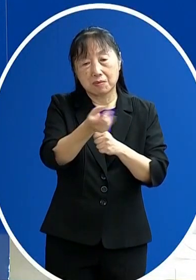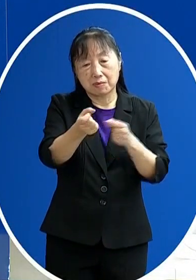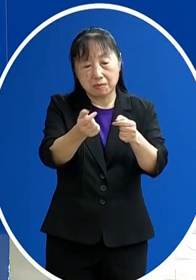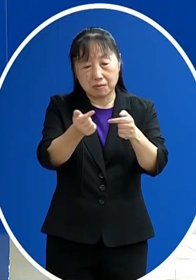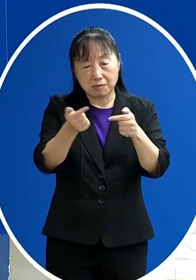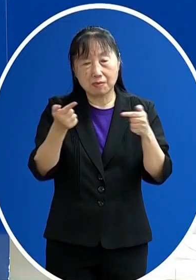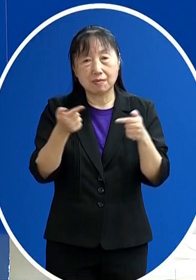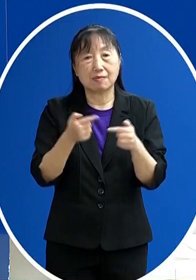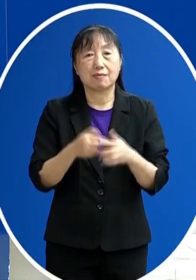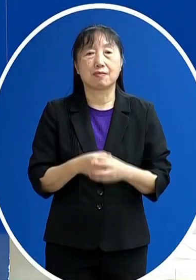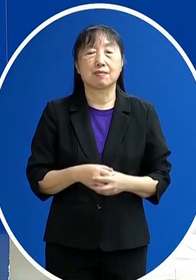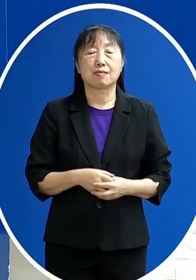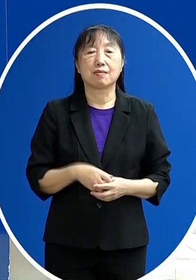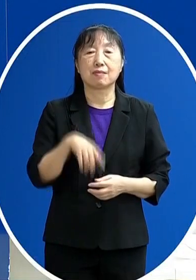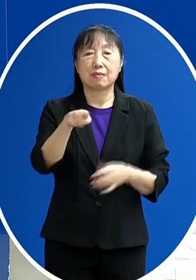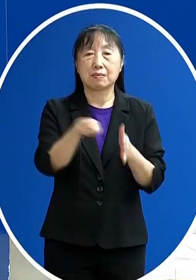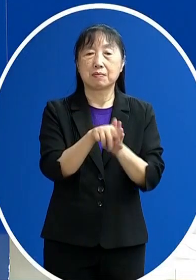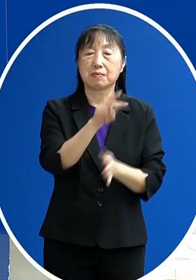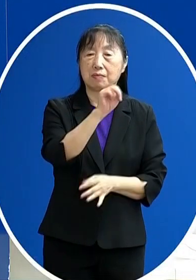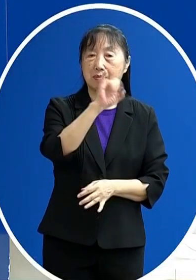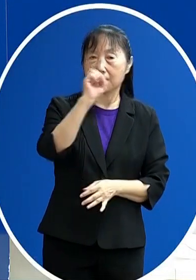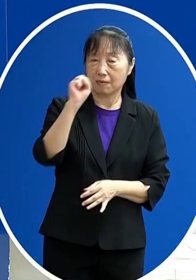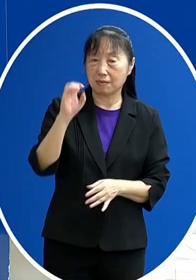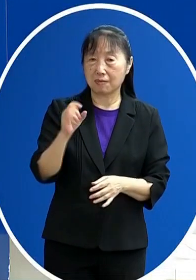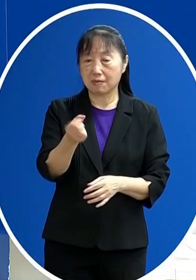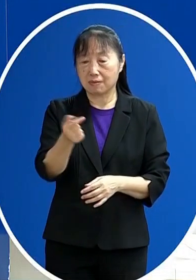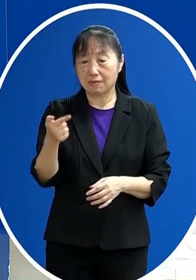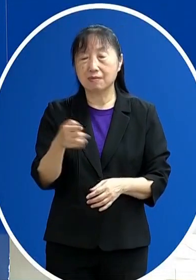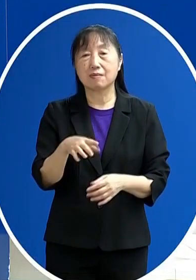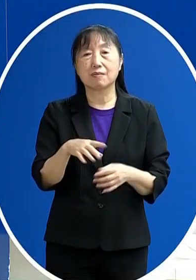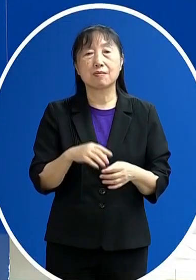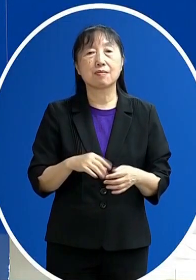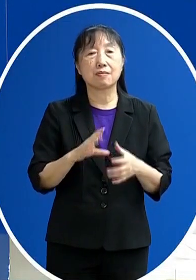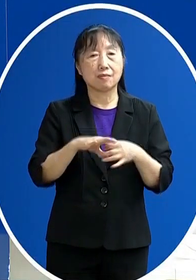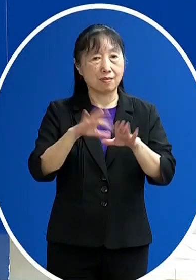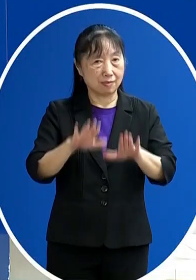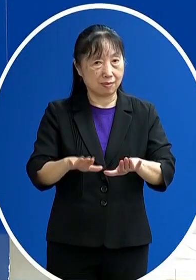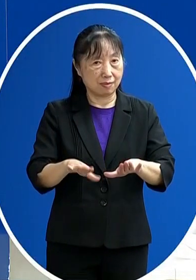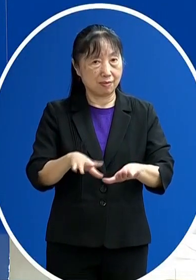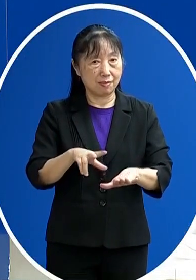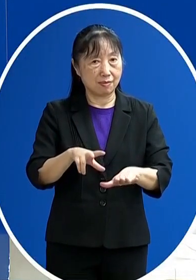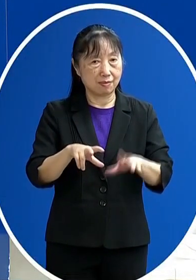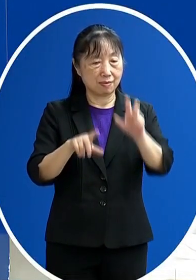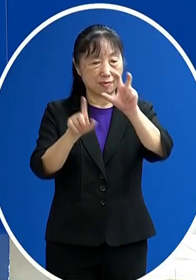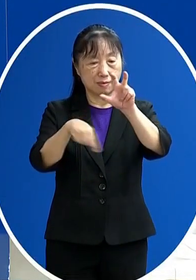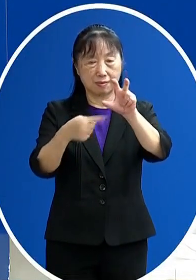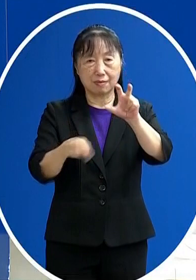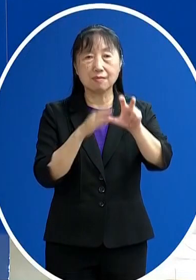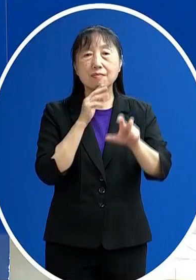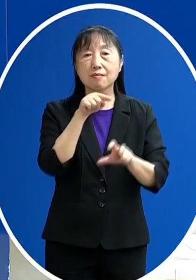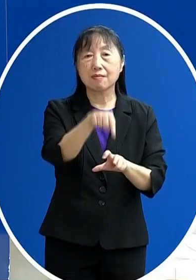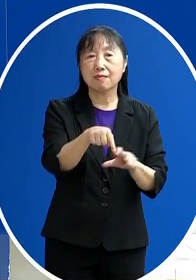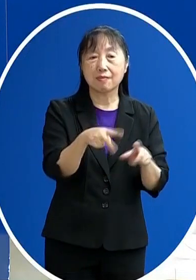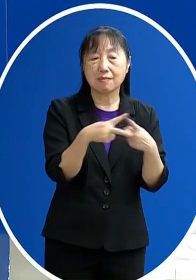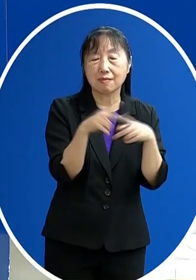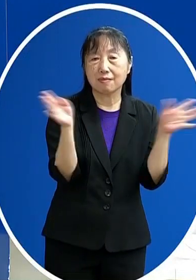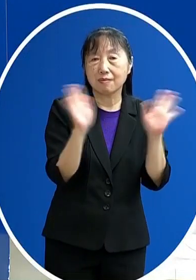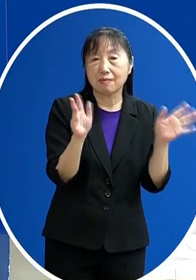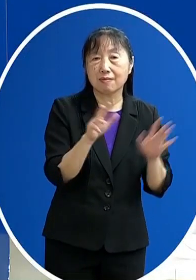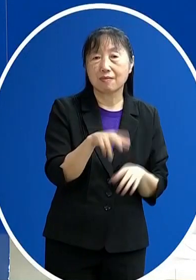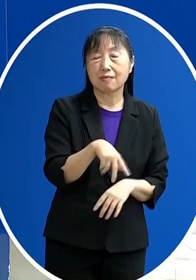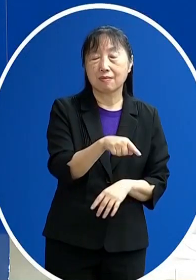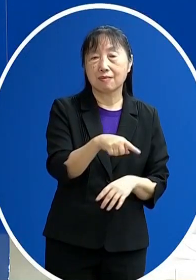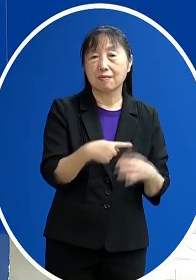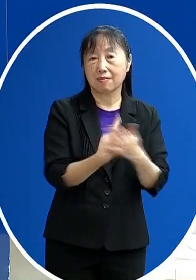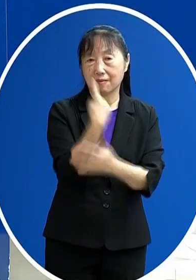引起的这个后续的密室吸的情形。在目前我们的这个70例的这个密室吸的小朋友的个案当中，